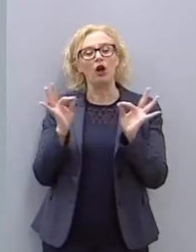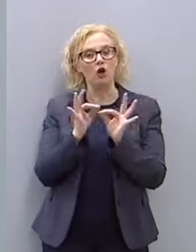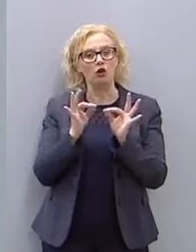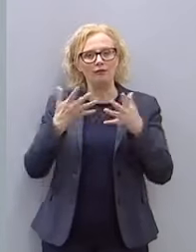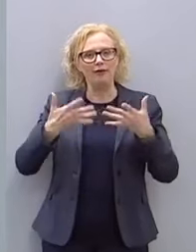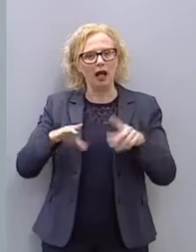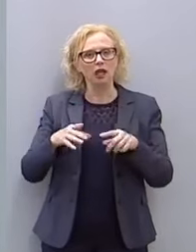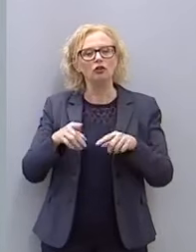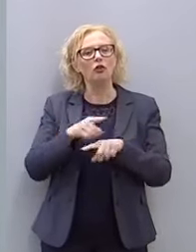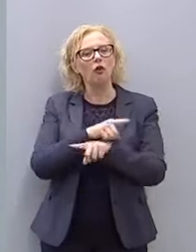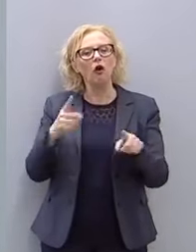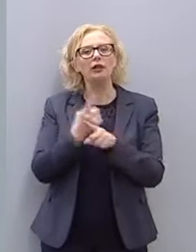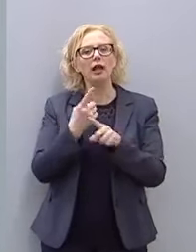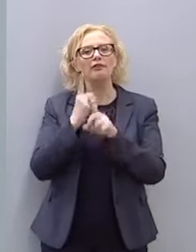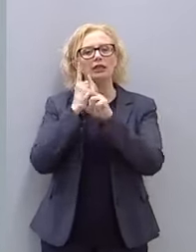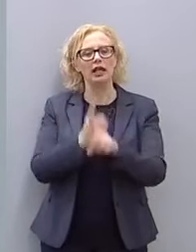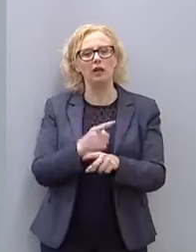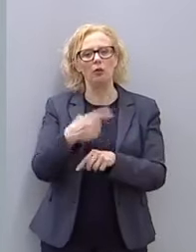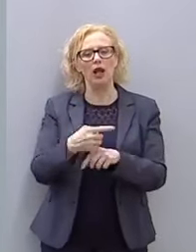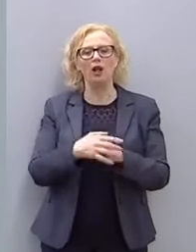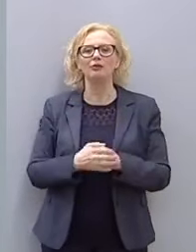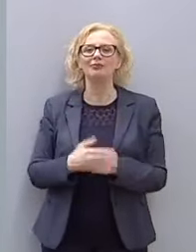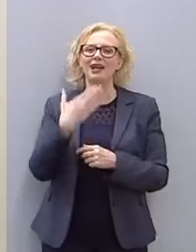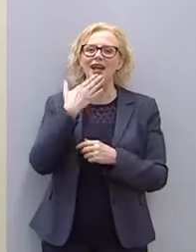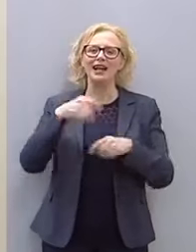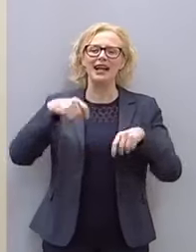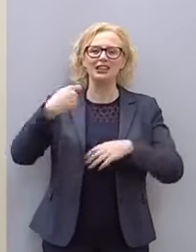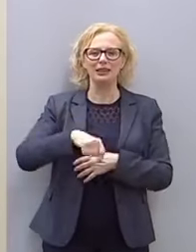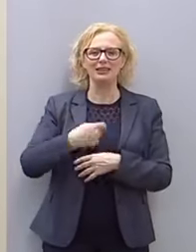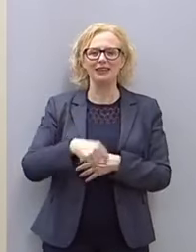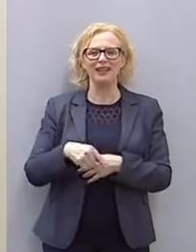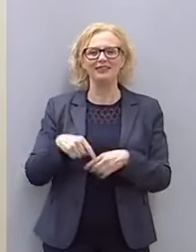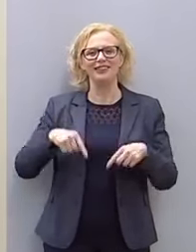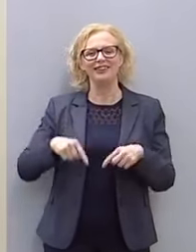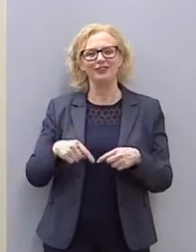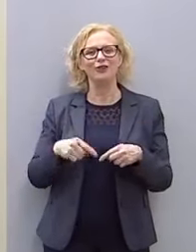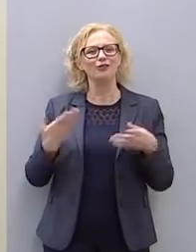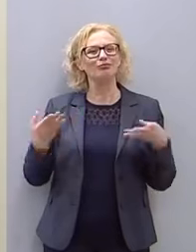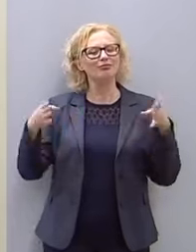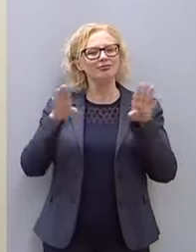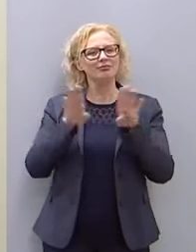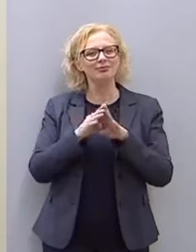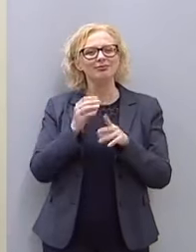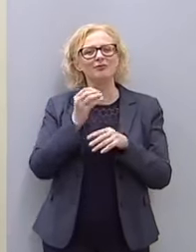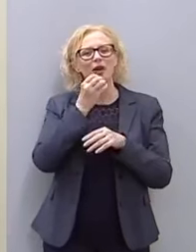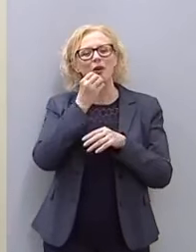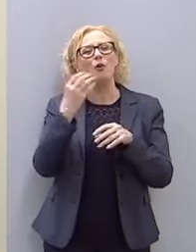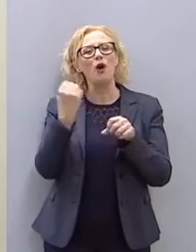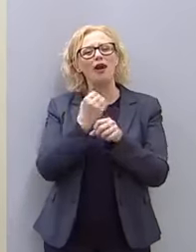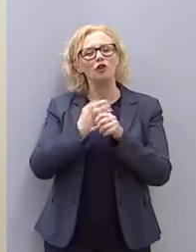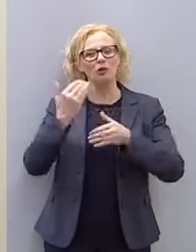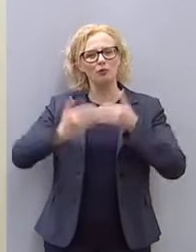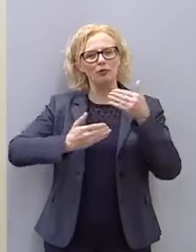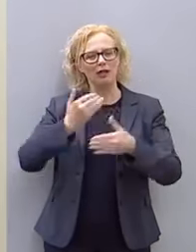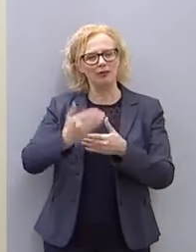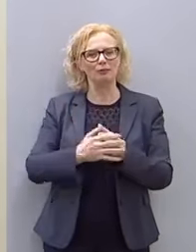quello ci si deve attenere grazie presidente e allora noi copriamo qui il nostro appuntamento buon lavoro buon proseguimento